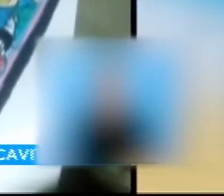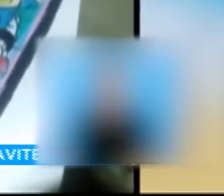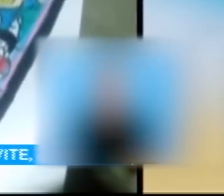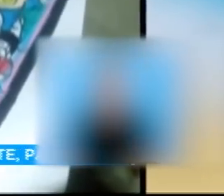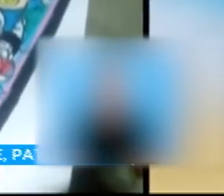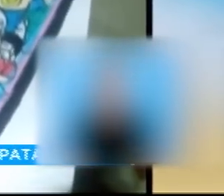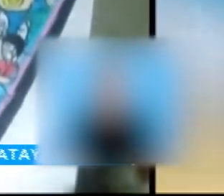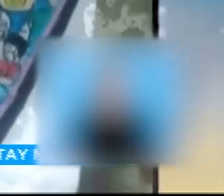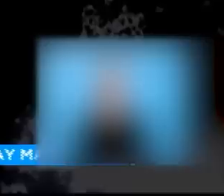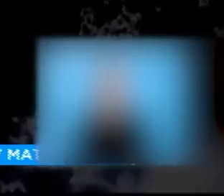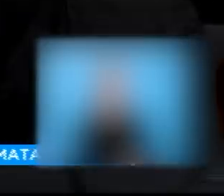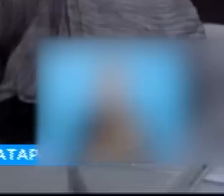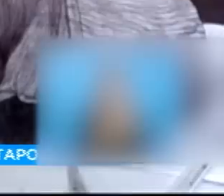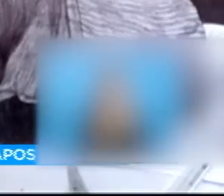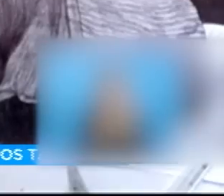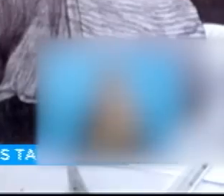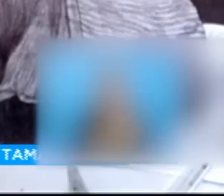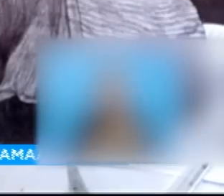Detalyado.